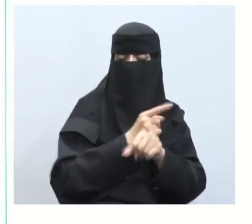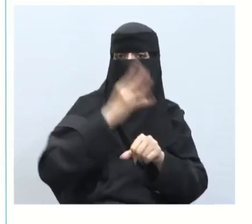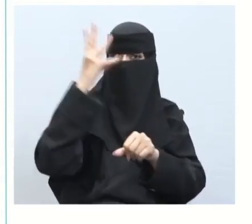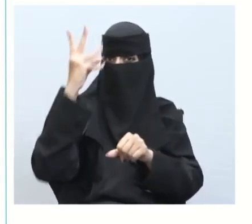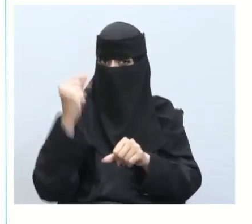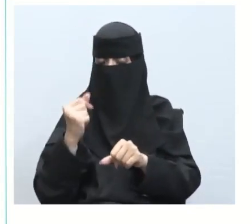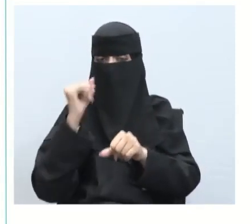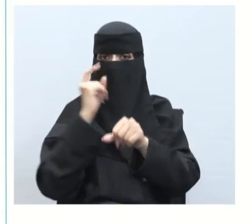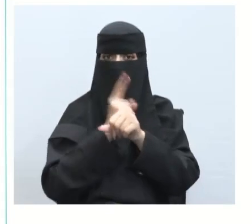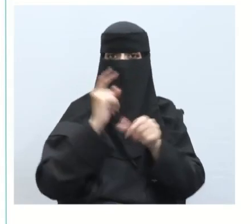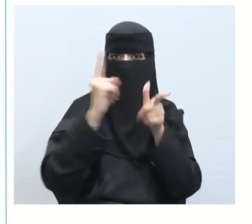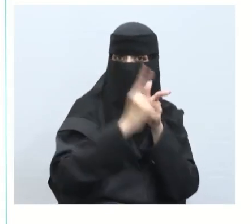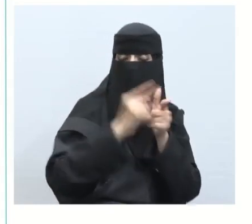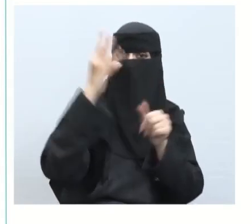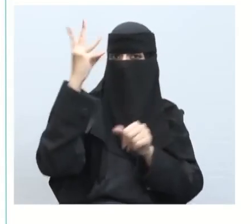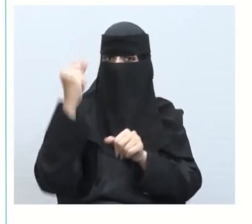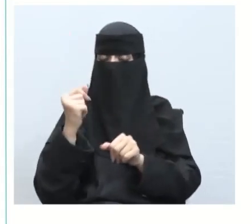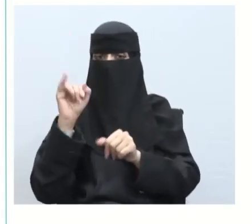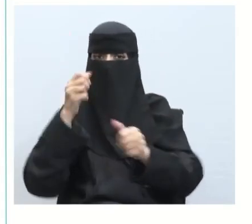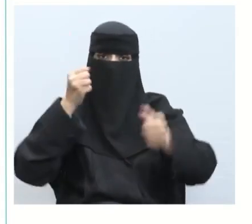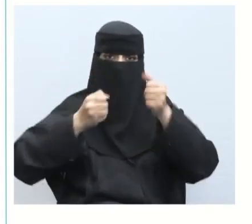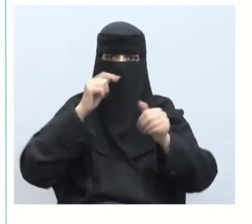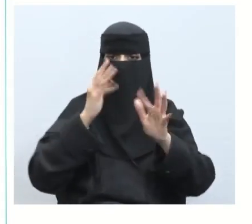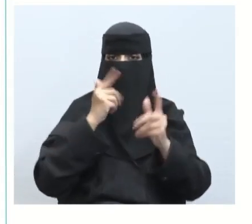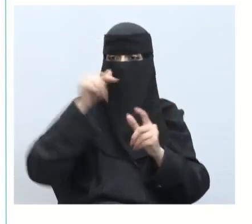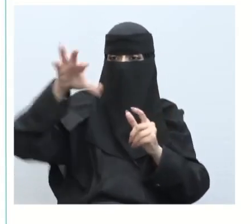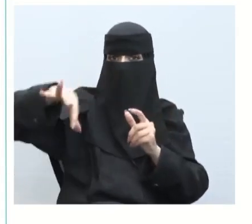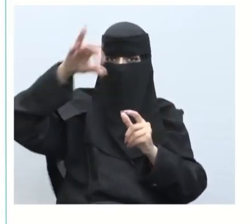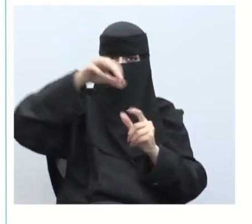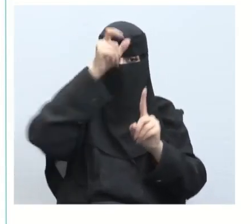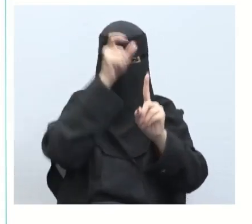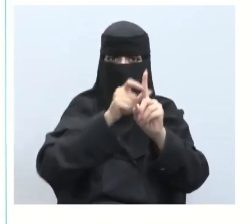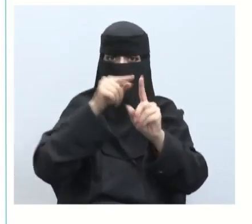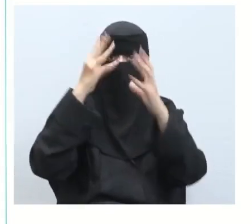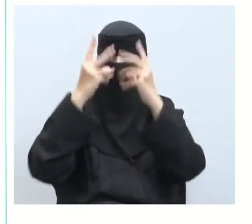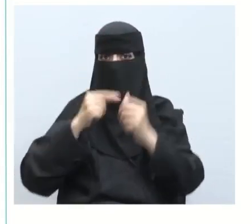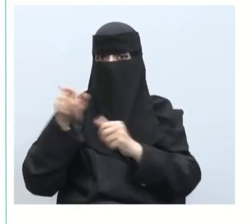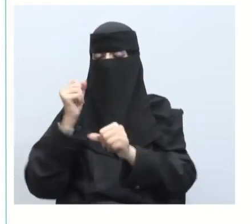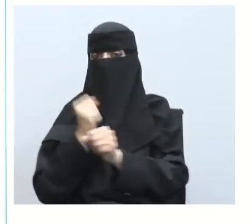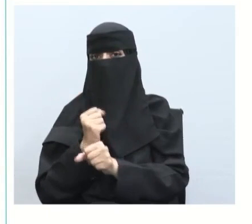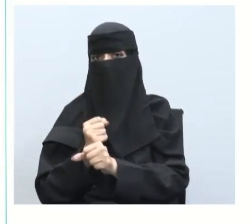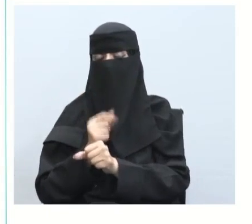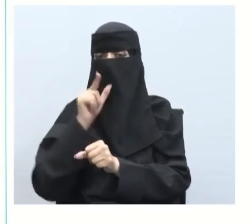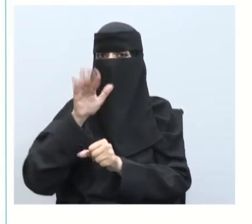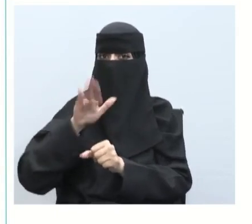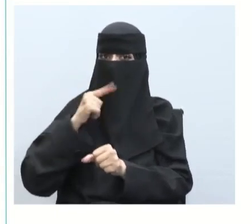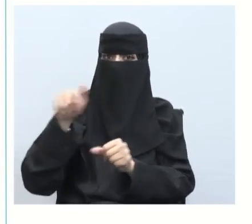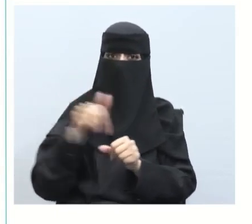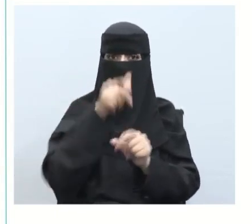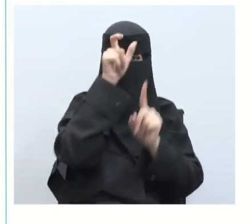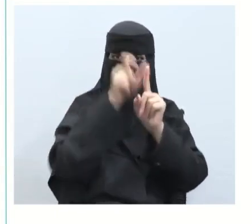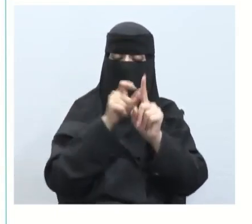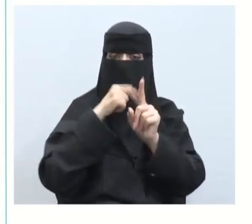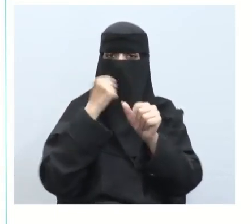عدد من المساعدين عدد من السائقين كيف نوظف كل شخص بما يناسبه من عمل ومن حصول كل موظف على